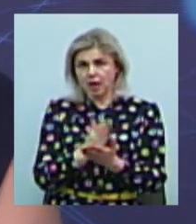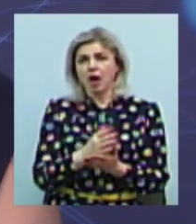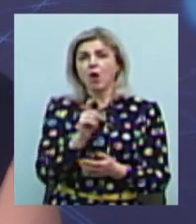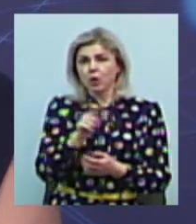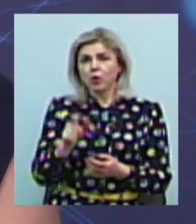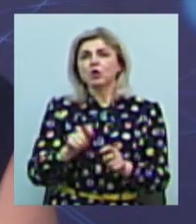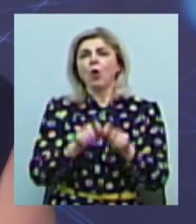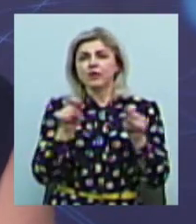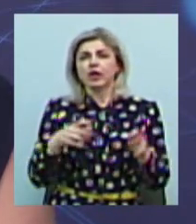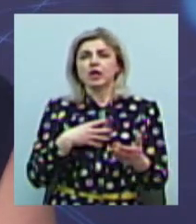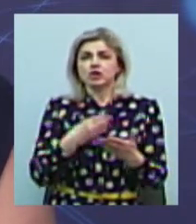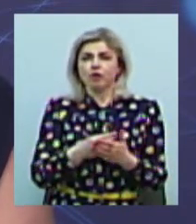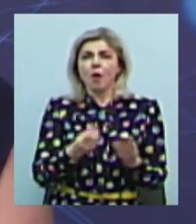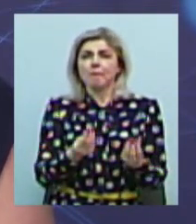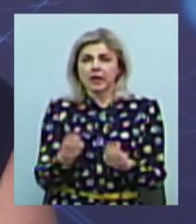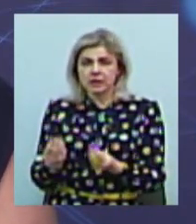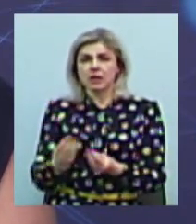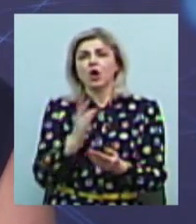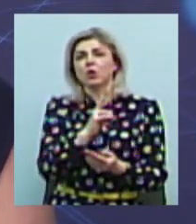робочі місця, дуже все добре